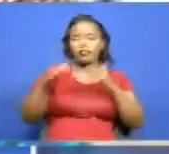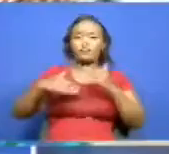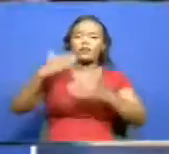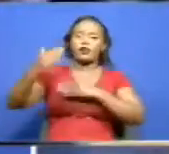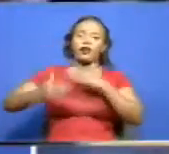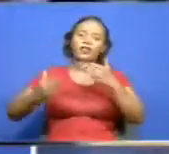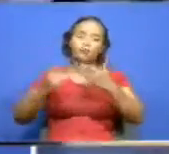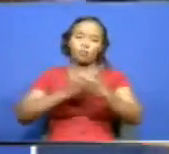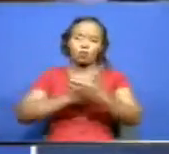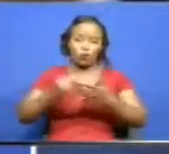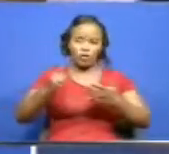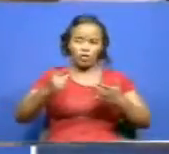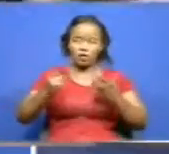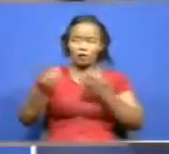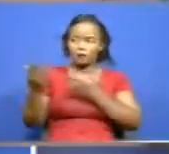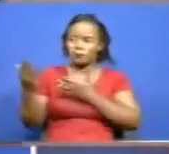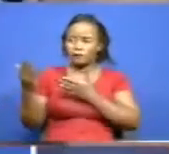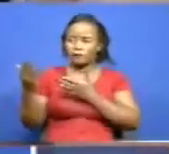ijayo.